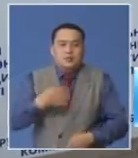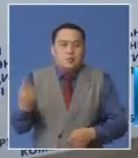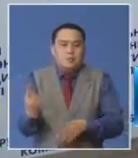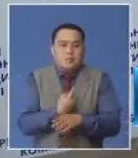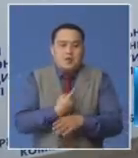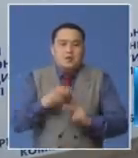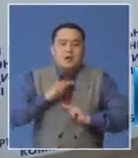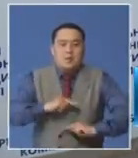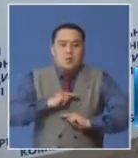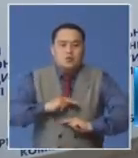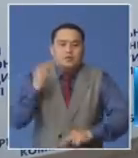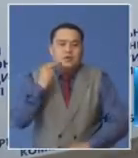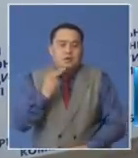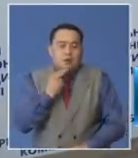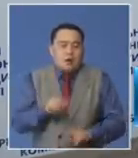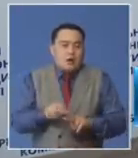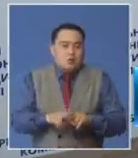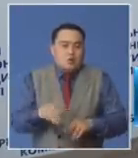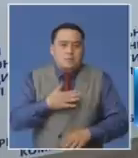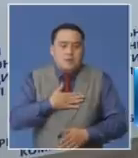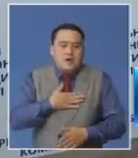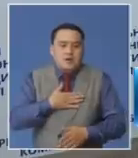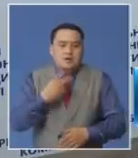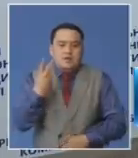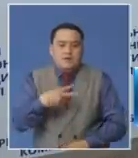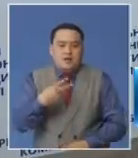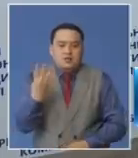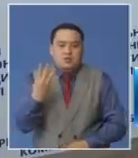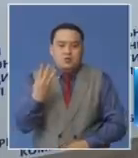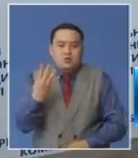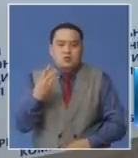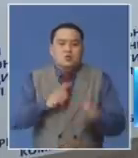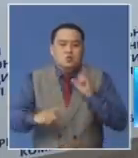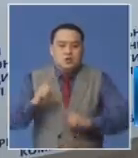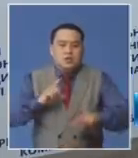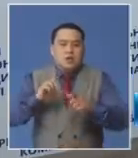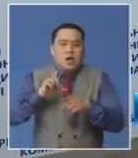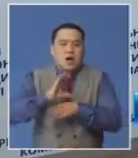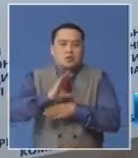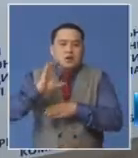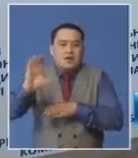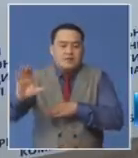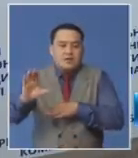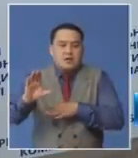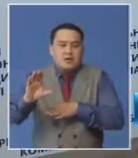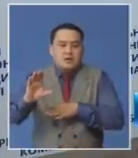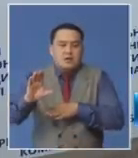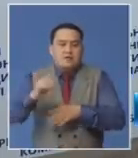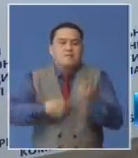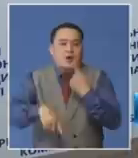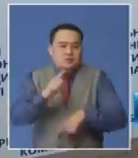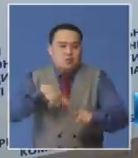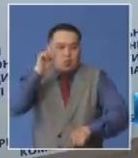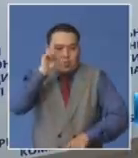за рабочие профессии в китай который в этом году мы 24 ребенка оси у студента отправили надеемся на их возвращение